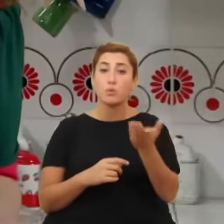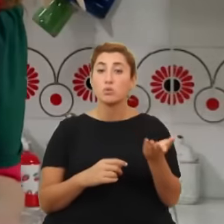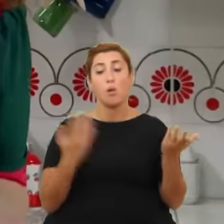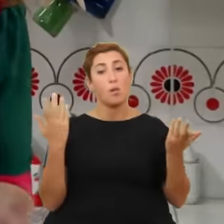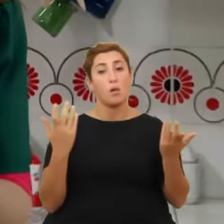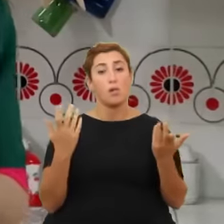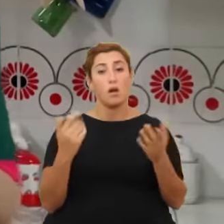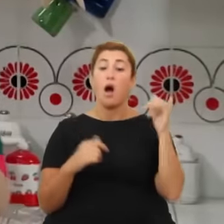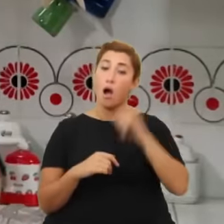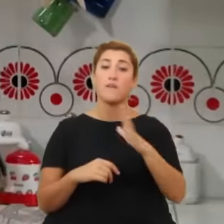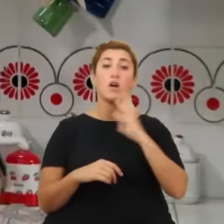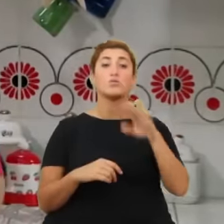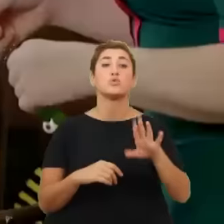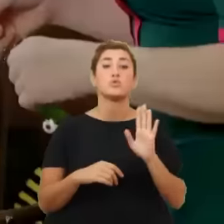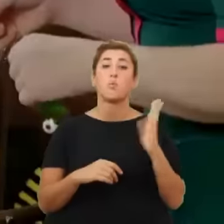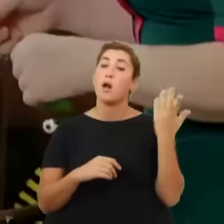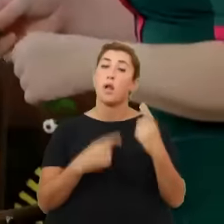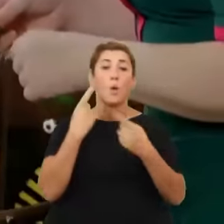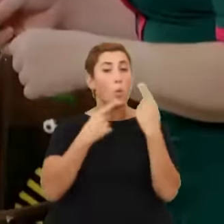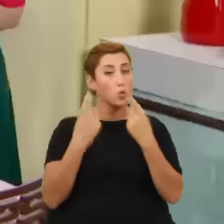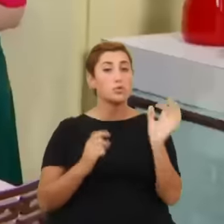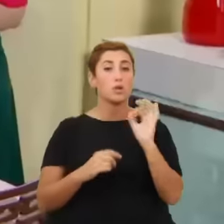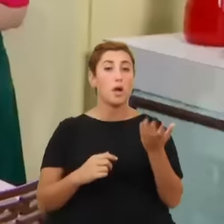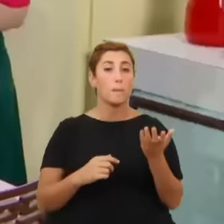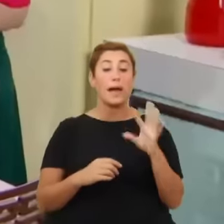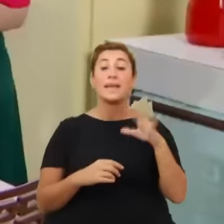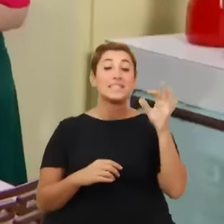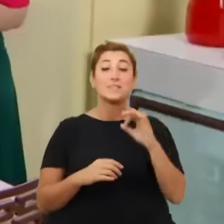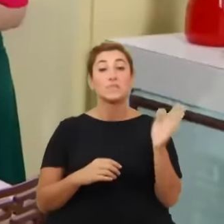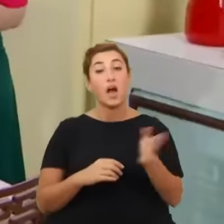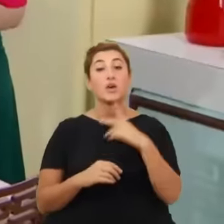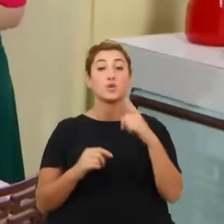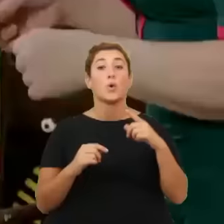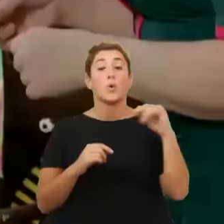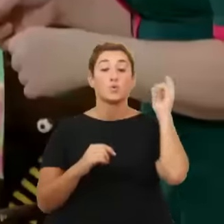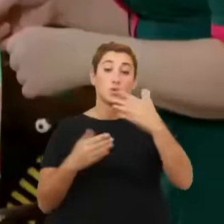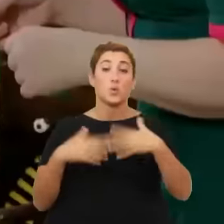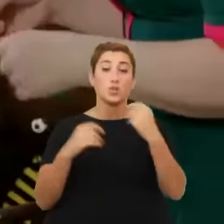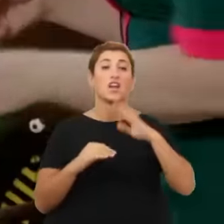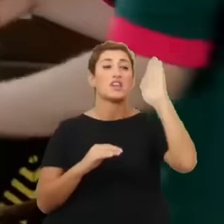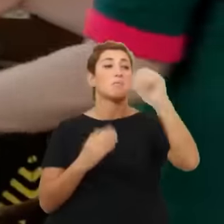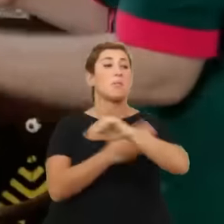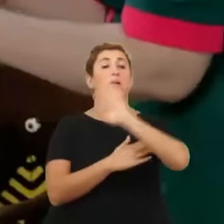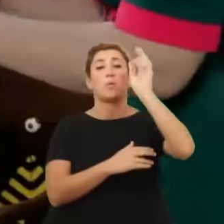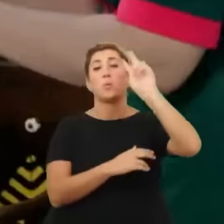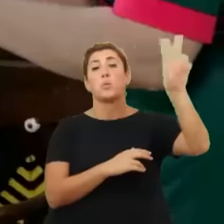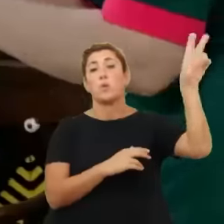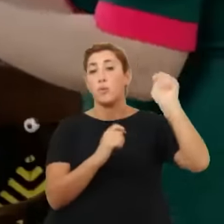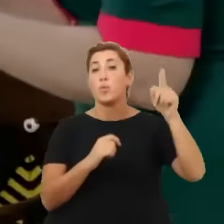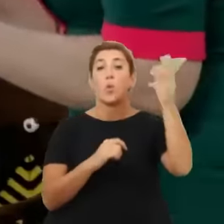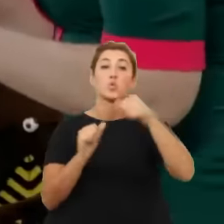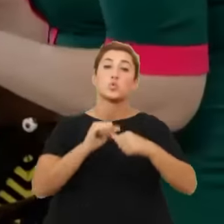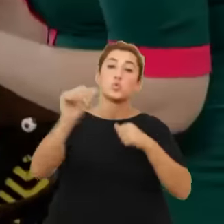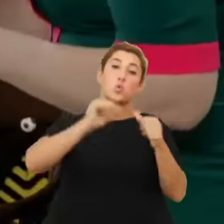ya? Aa. Haklılar çocuğum. Allah Allah konuşurlar tabii. Ha şimdi ayrıca hostes olacak gidecek ta bilmem nerelere.